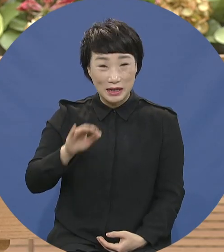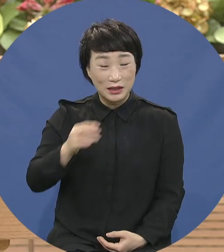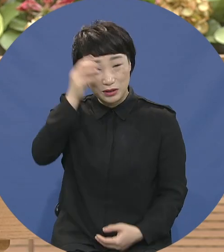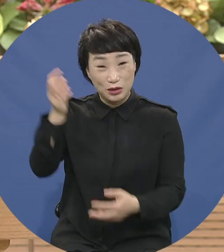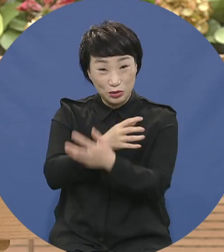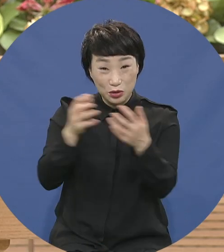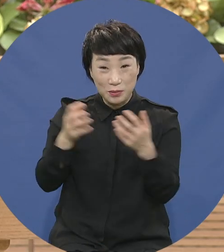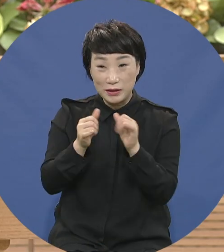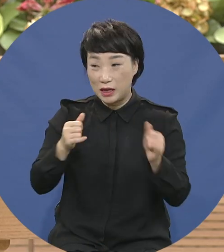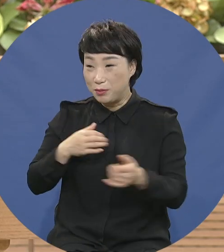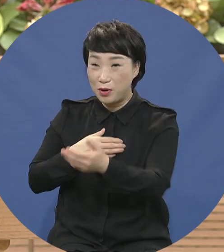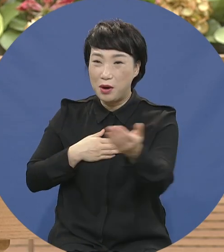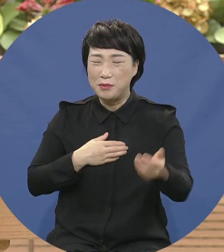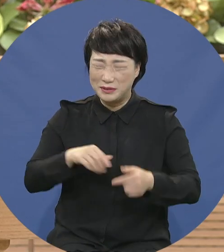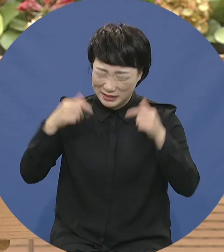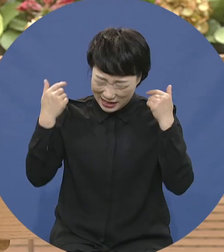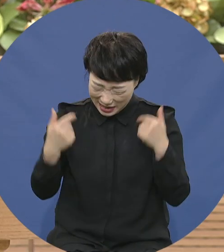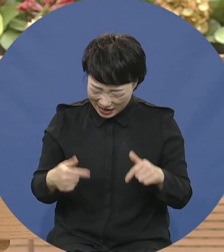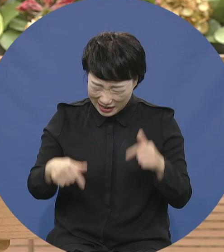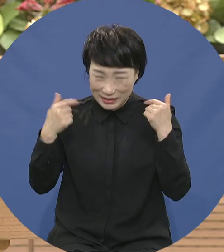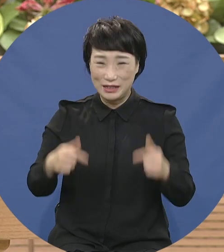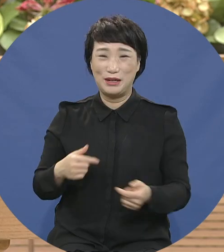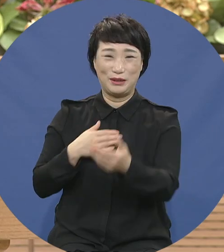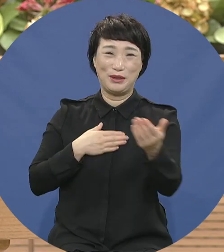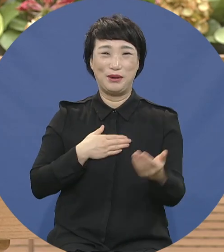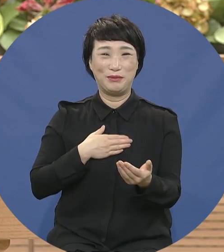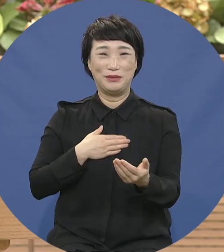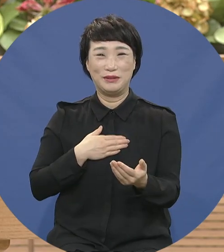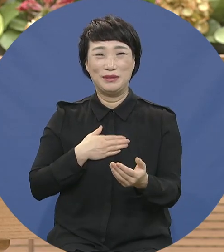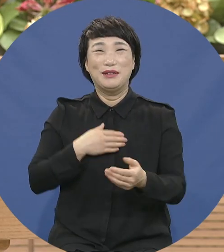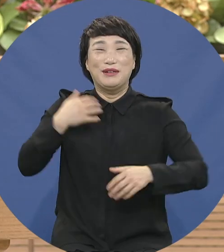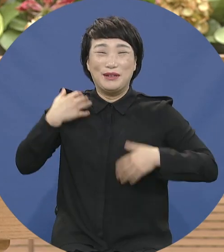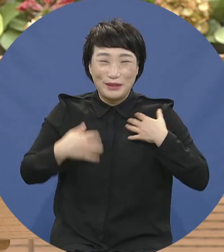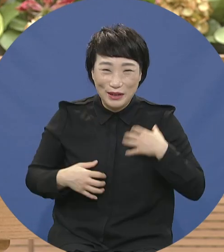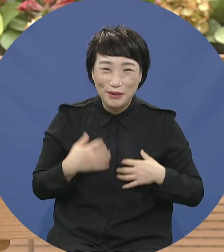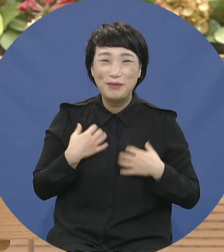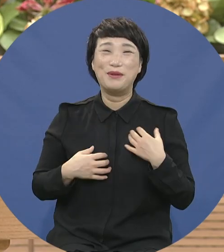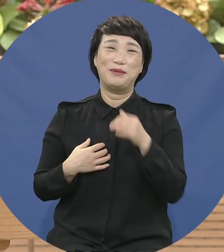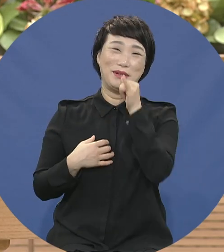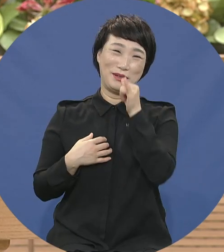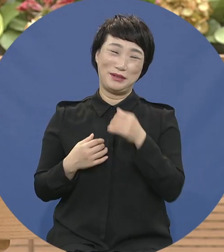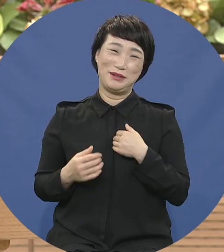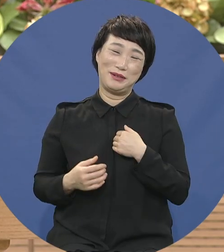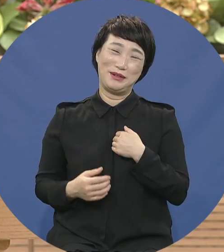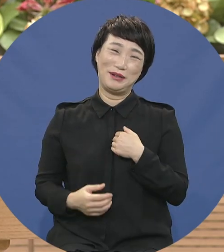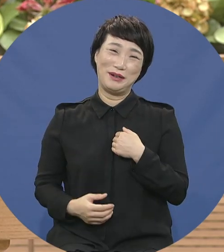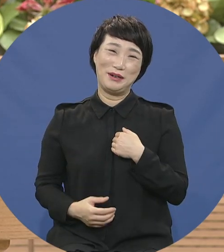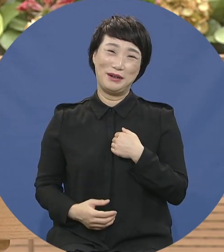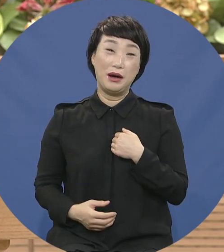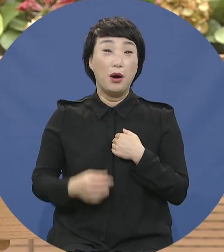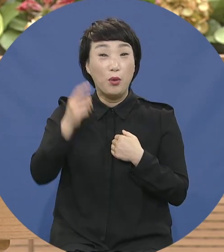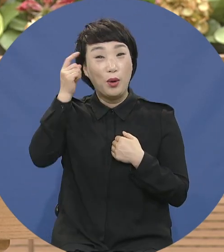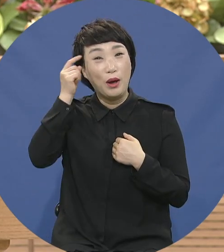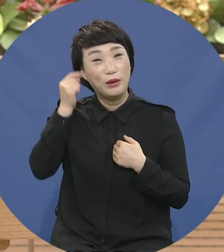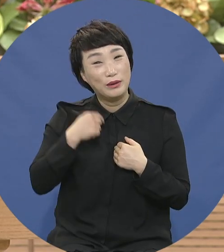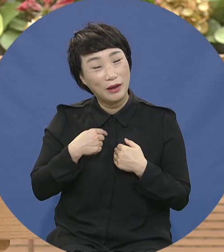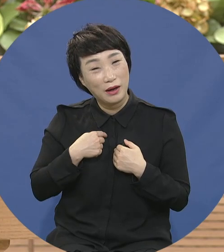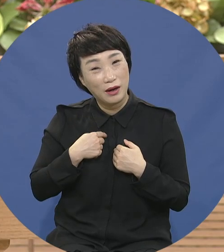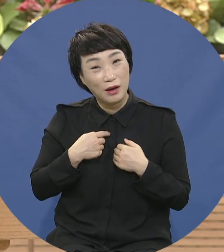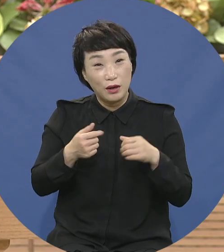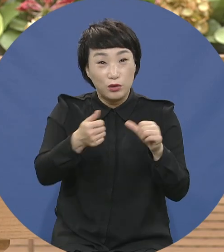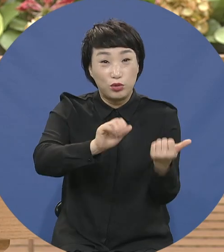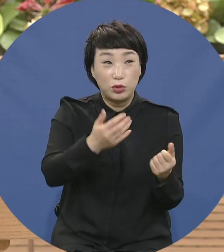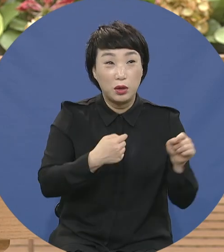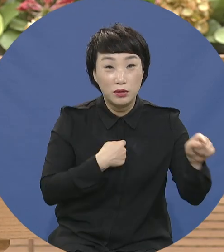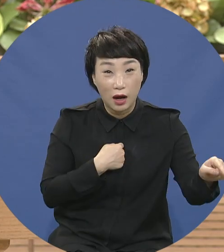성령 충만한 자는 항상 기쁨이 넘치는데, 왜? 죽게